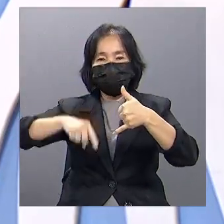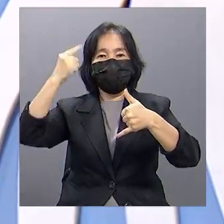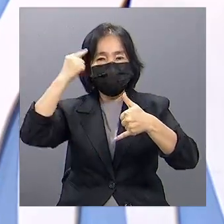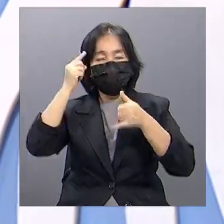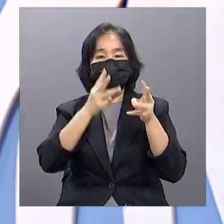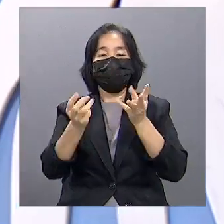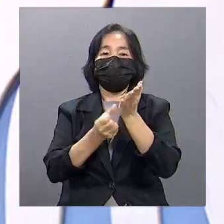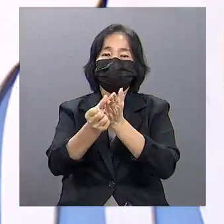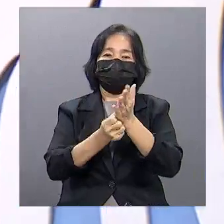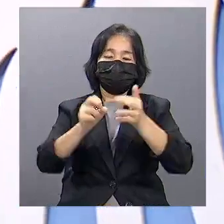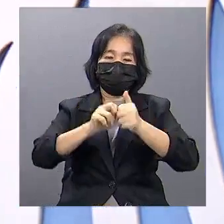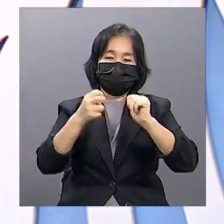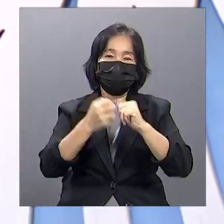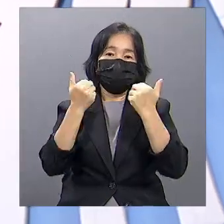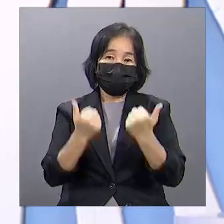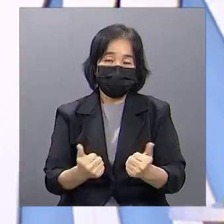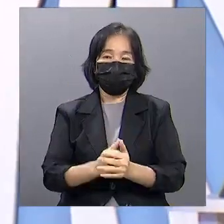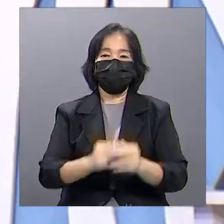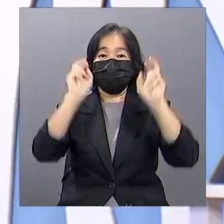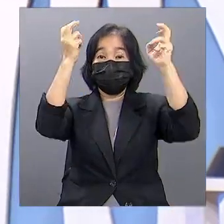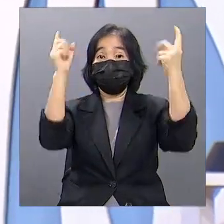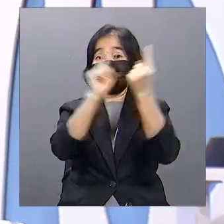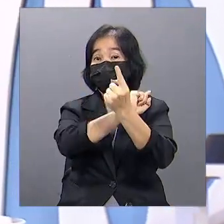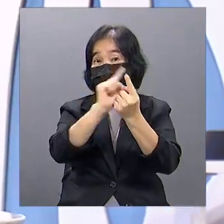ะคะนี่คือประเด็นสังคมที่นำมาฝากกันค่ะแต่ยังมีอีกหลาก